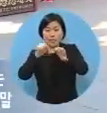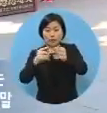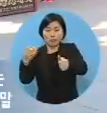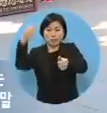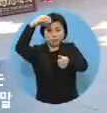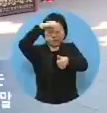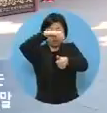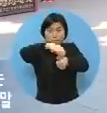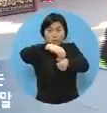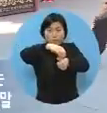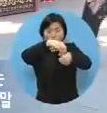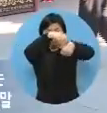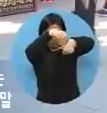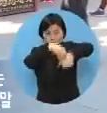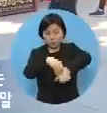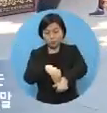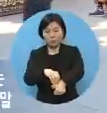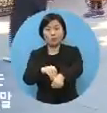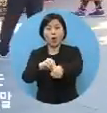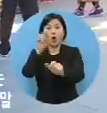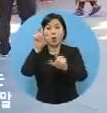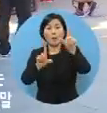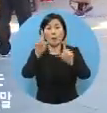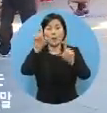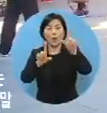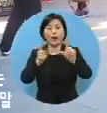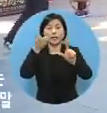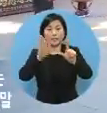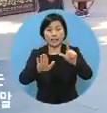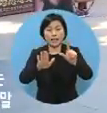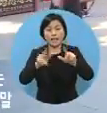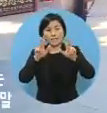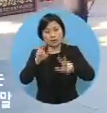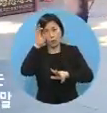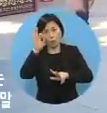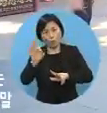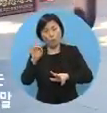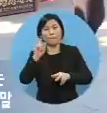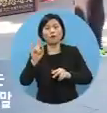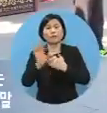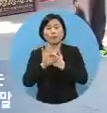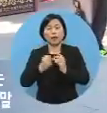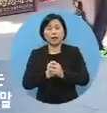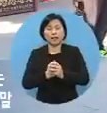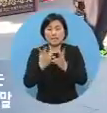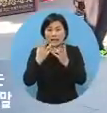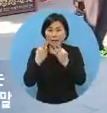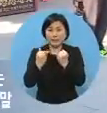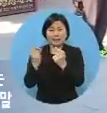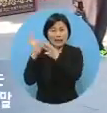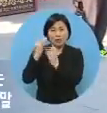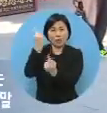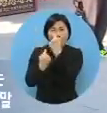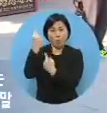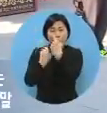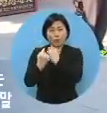등에 얹고 용궁으로 들어가는 형상인데요. 지금 보시면은 많은 불자님들이 계속